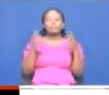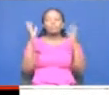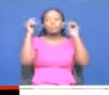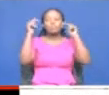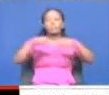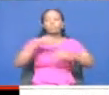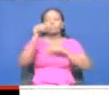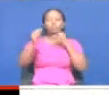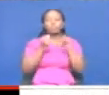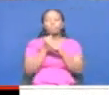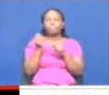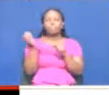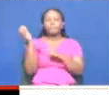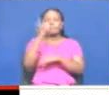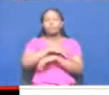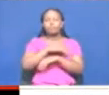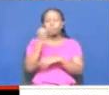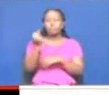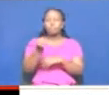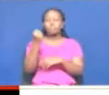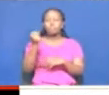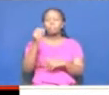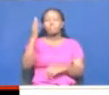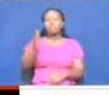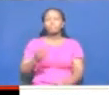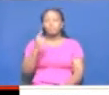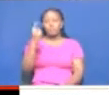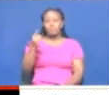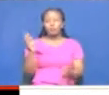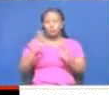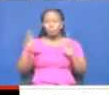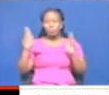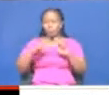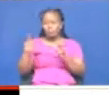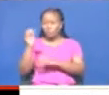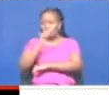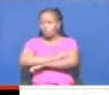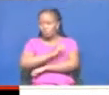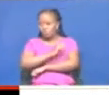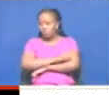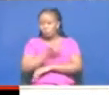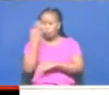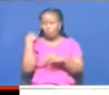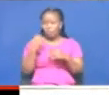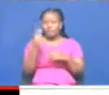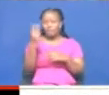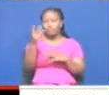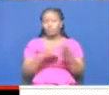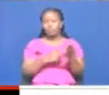ya Madaraka zilizoandaliwa katika uwanja wa shule hiyo majuma mawili yaliyopita.